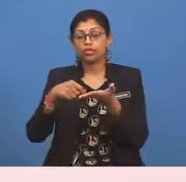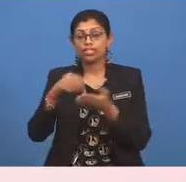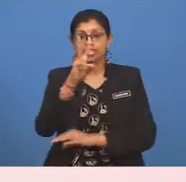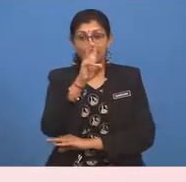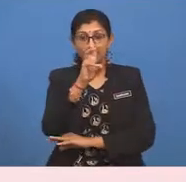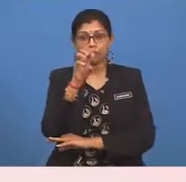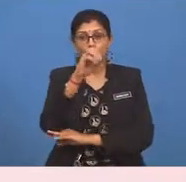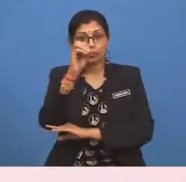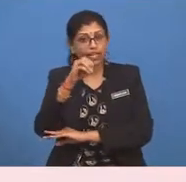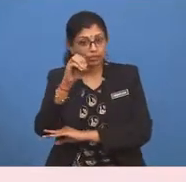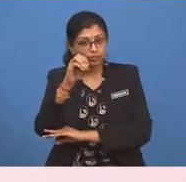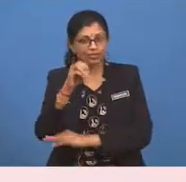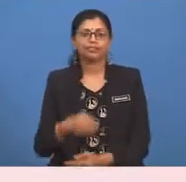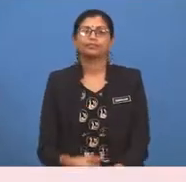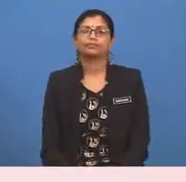60%.